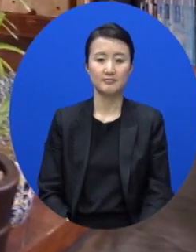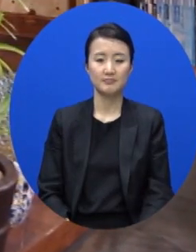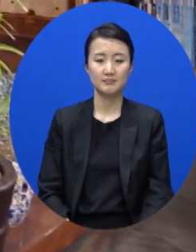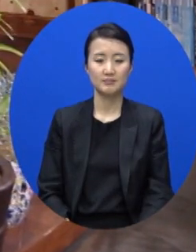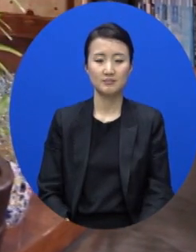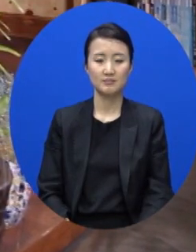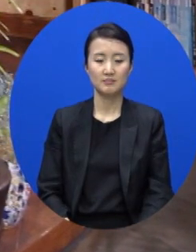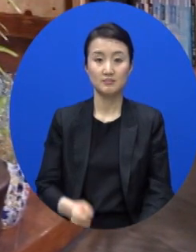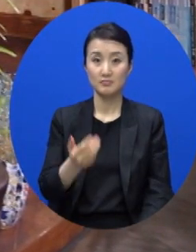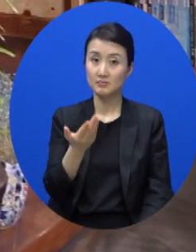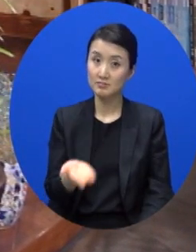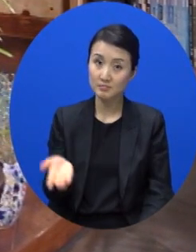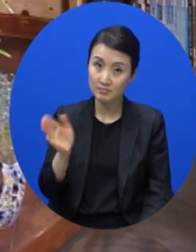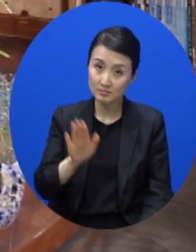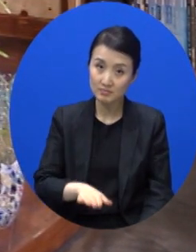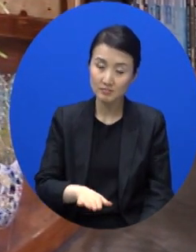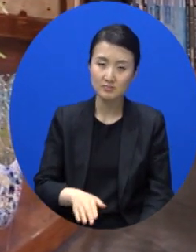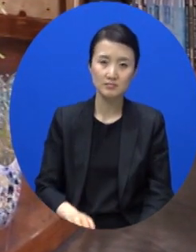그런데